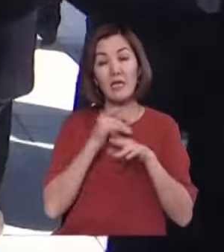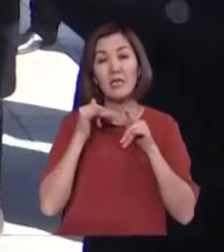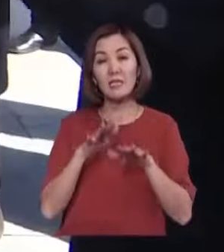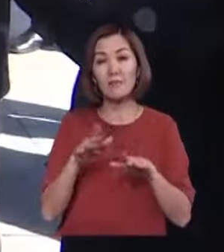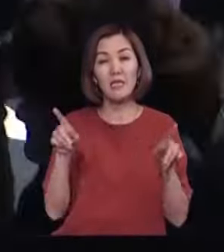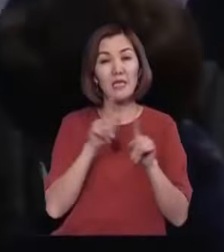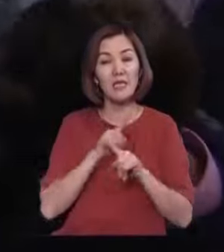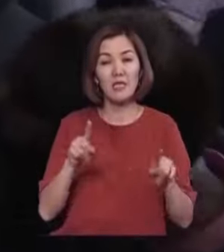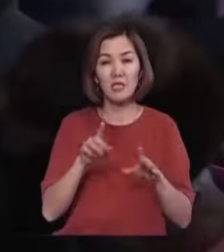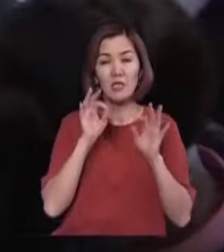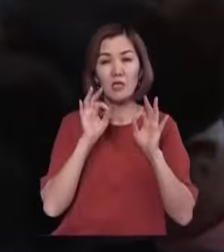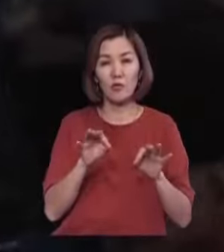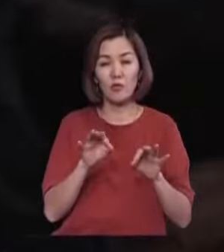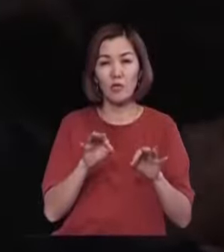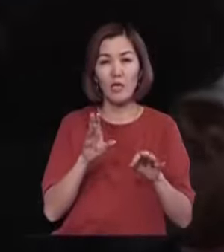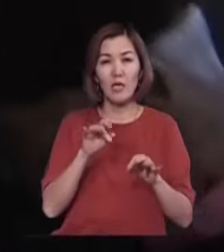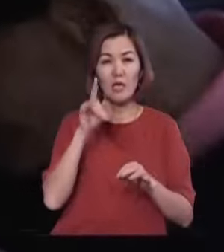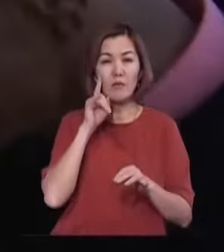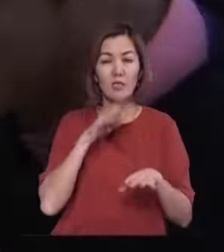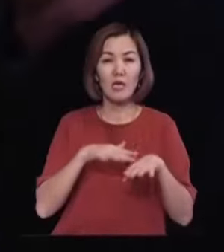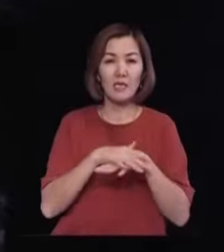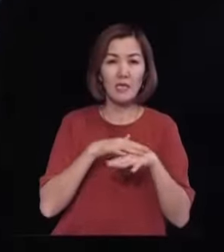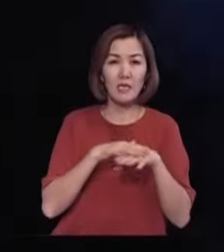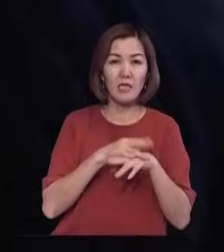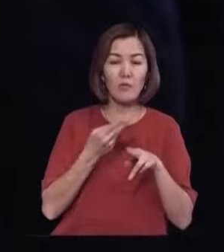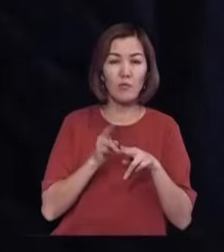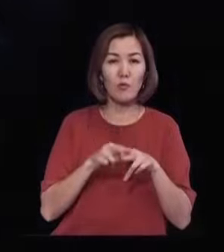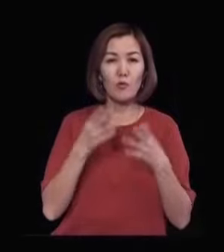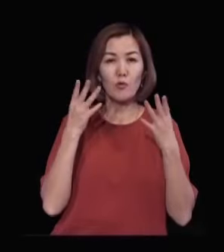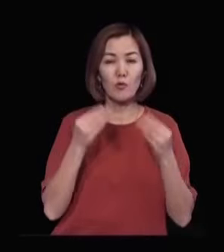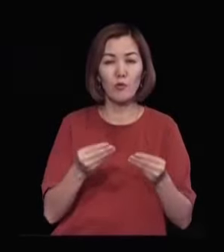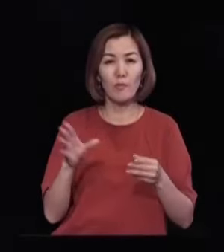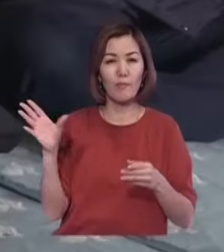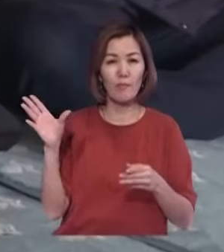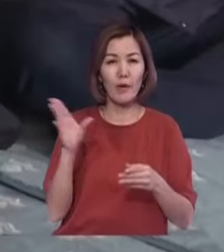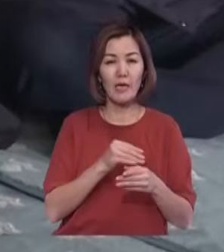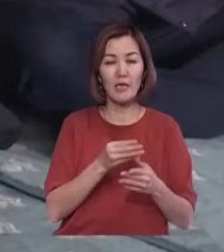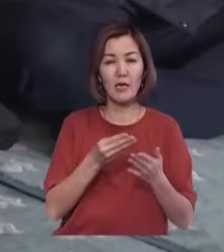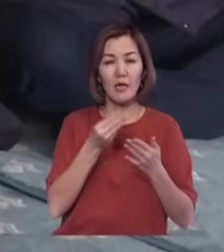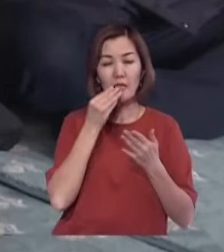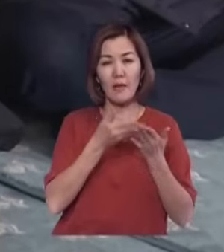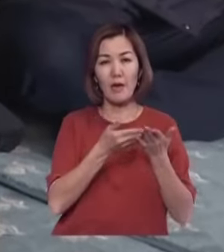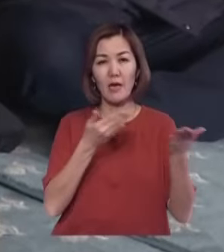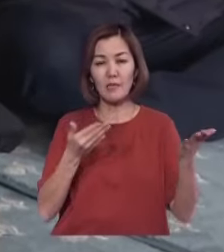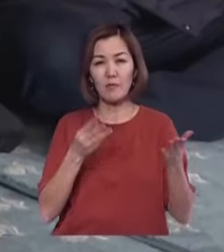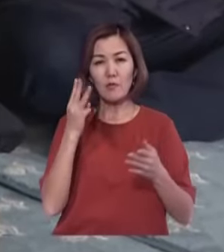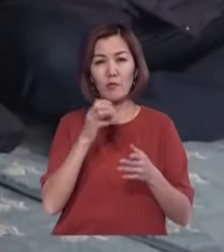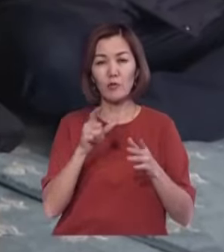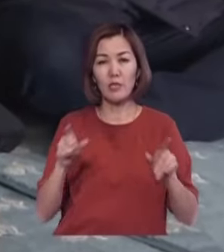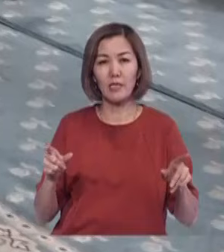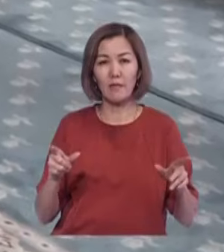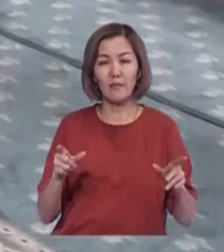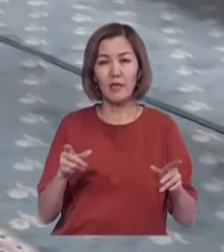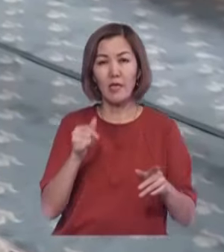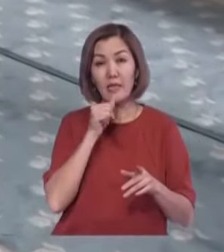қайырлы істермен ерекшеленгені абзал. Еңбекші қазақтықтар бұл күні құрғайтпады. Ас беріліп 300-дей адам ақ